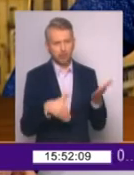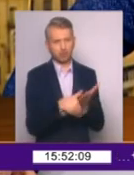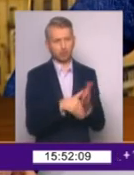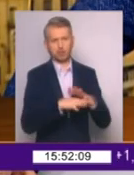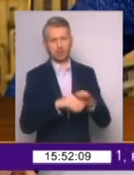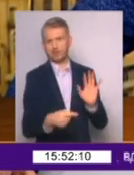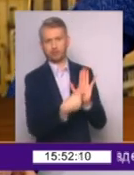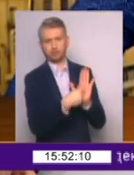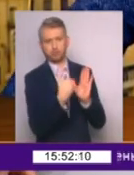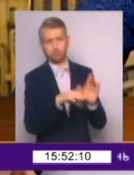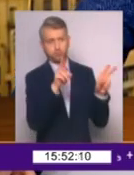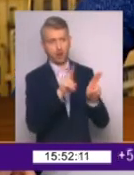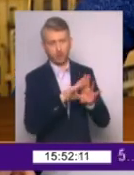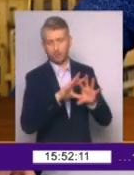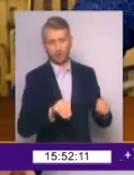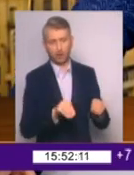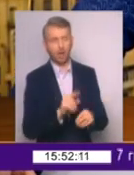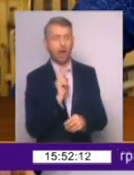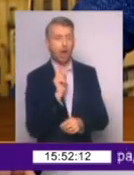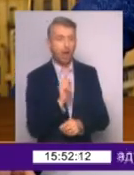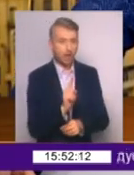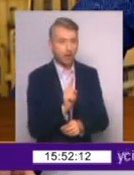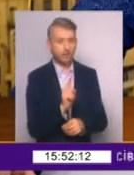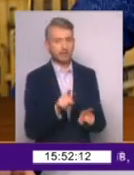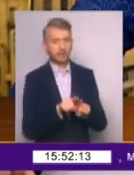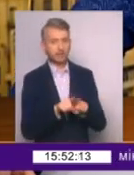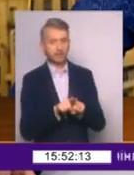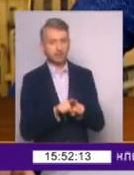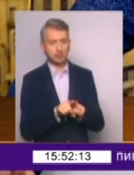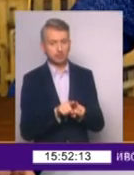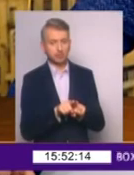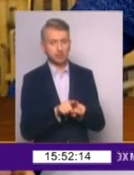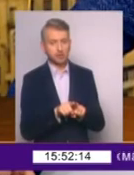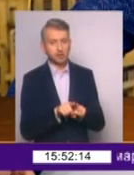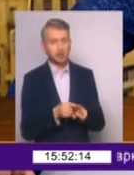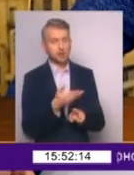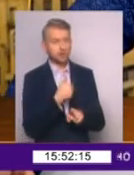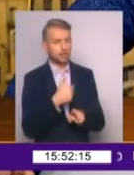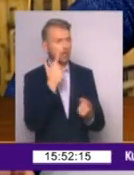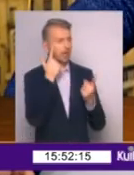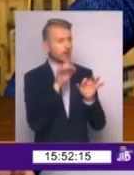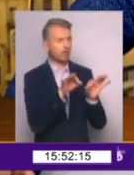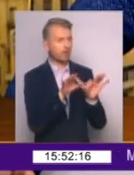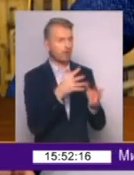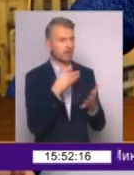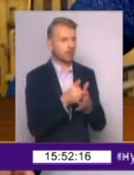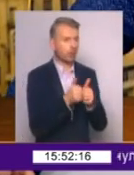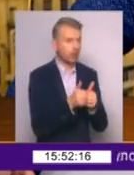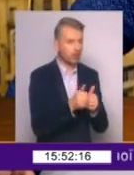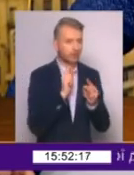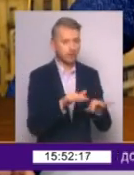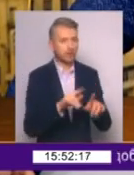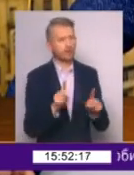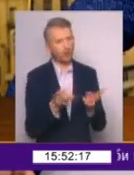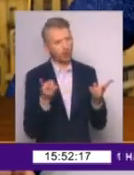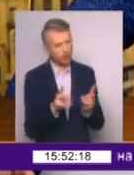є, всі сім пунктів. Так. Да. Але все-таки ми інформували і колег своїх, і на сесії про доцільність цього,